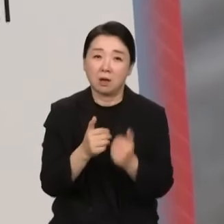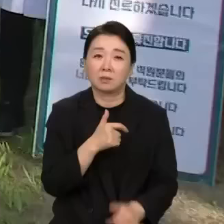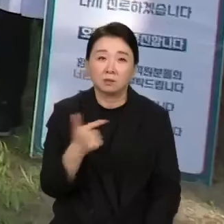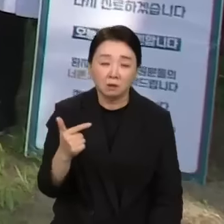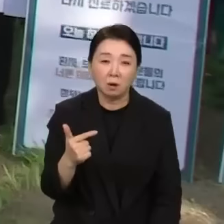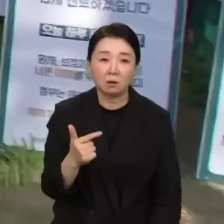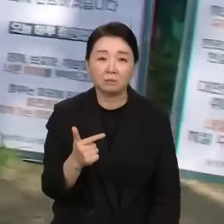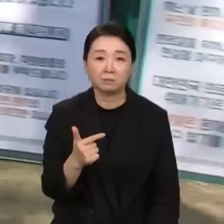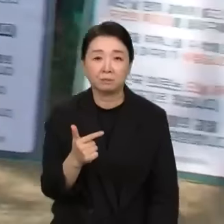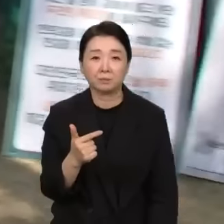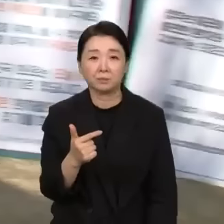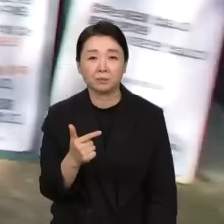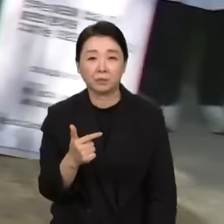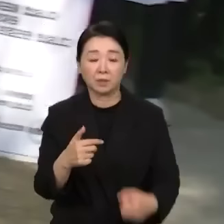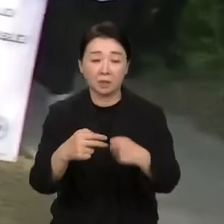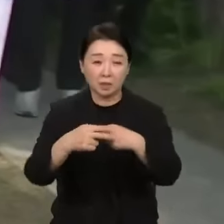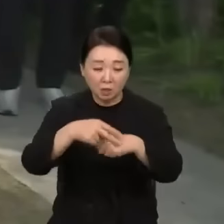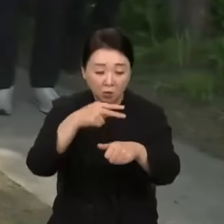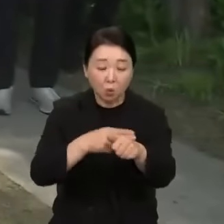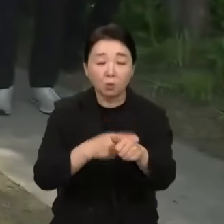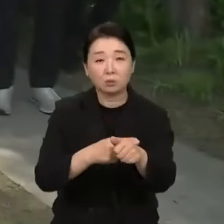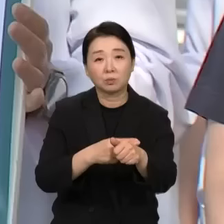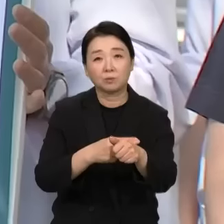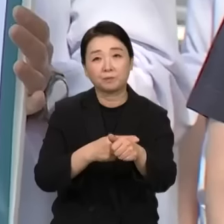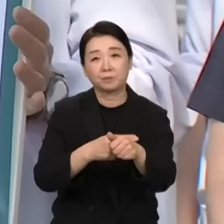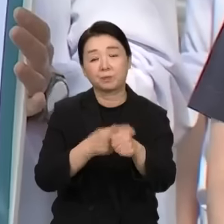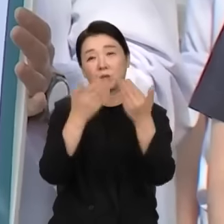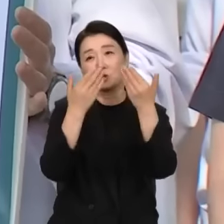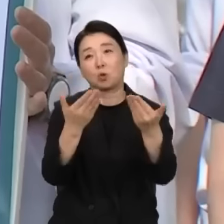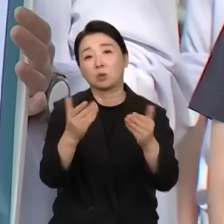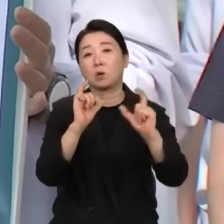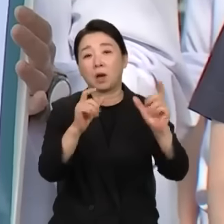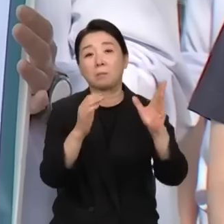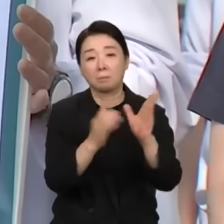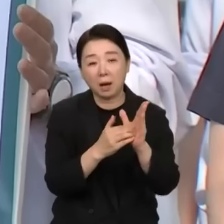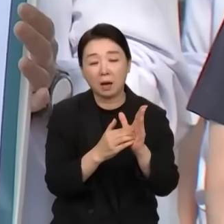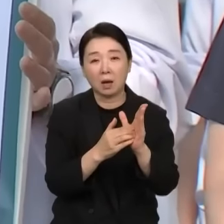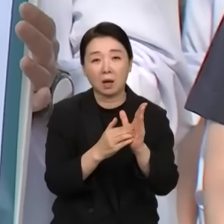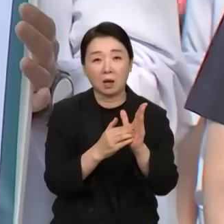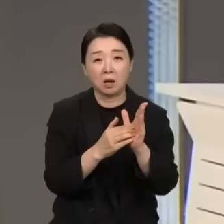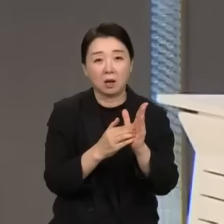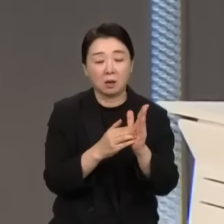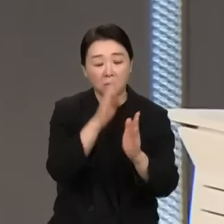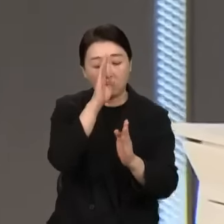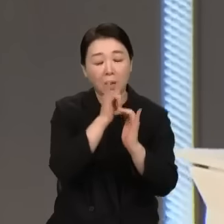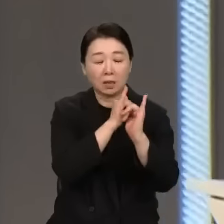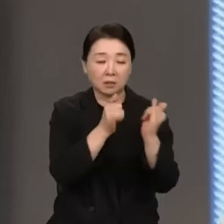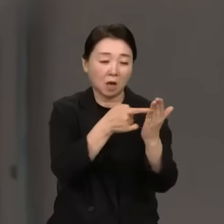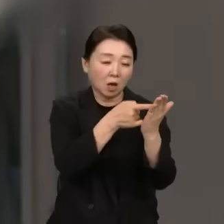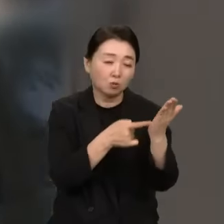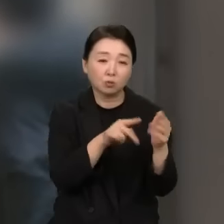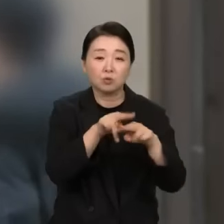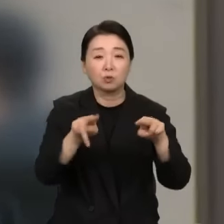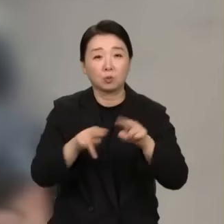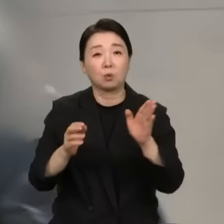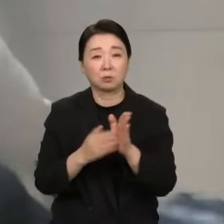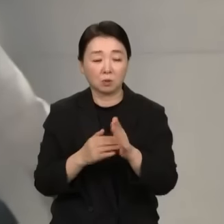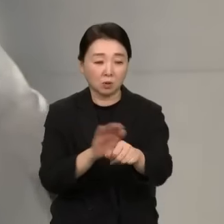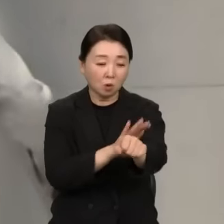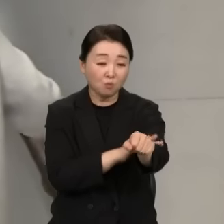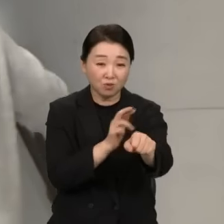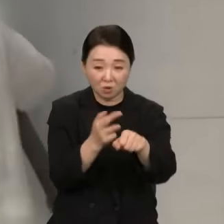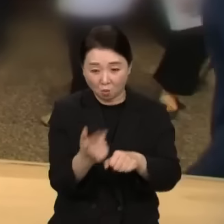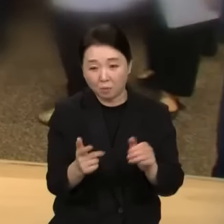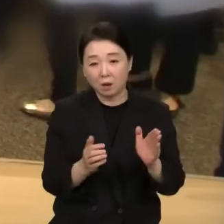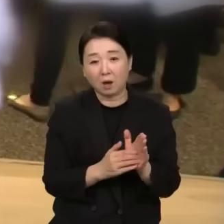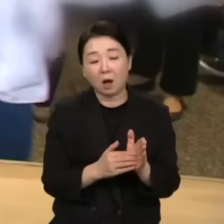이따라 집단 휴진을 선언했고 환자의 수술과 진료 예약은 줄줄히 취소됐습니다 전공의 공백은 점점 커졌고